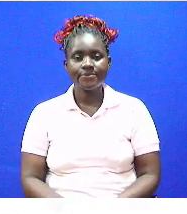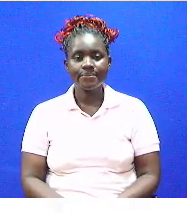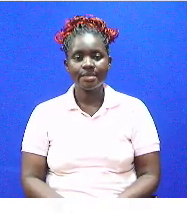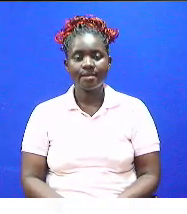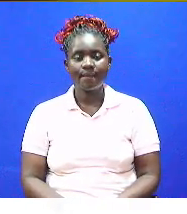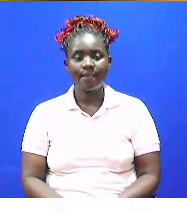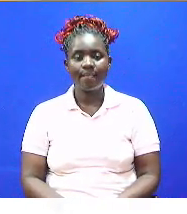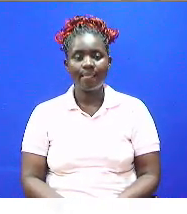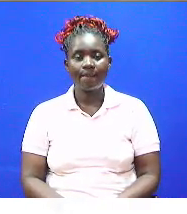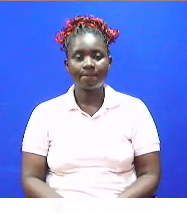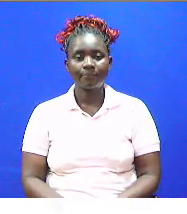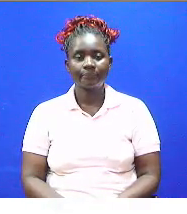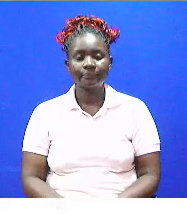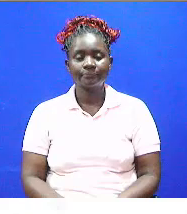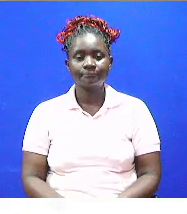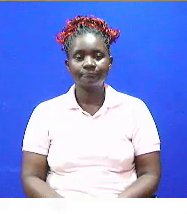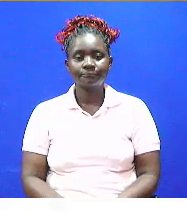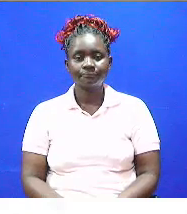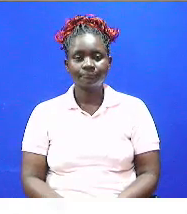hasanya